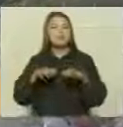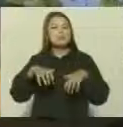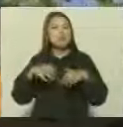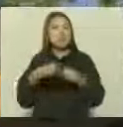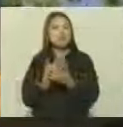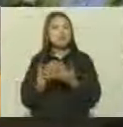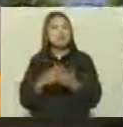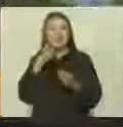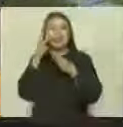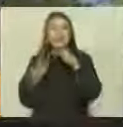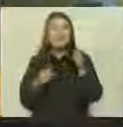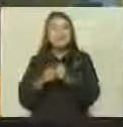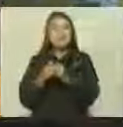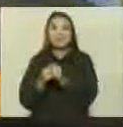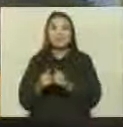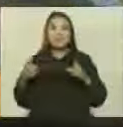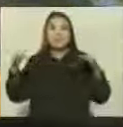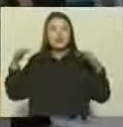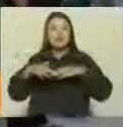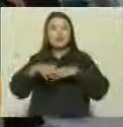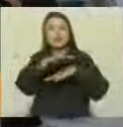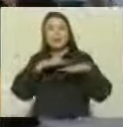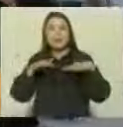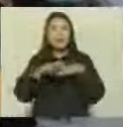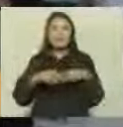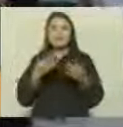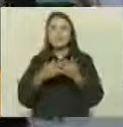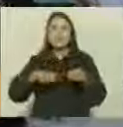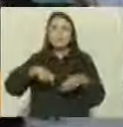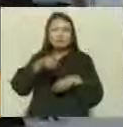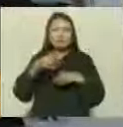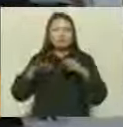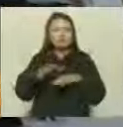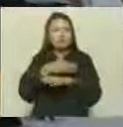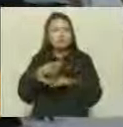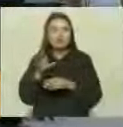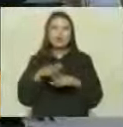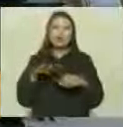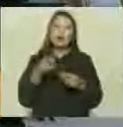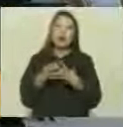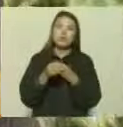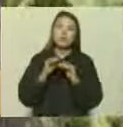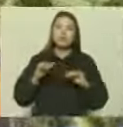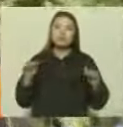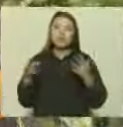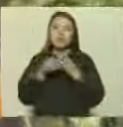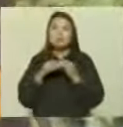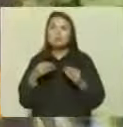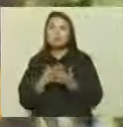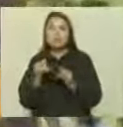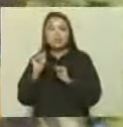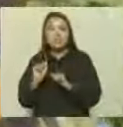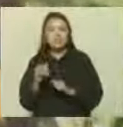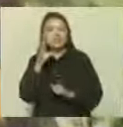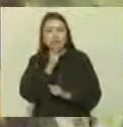ауылдағы бұралқылардың бәрі осы маңайға жиналып, тұрғындардың әрі бері өтуі қиындаған. Тіпті кішкентай балалардың қауіпсіздігіне алаңдайды. Иттің